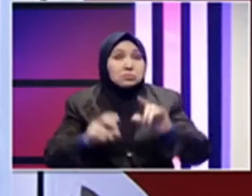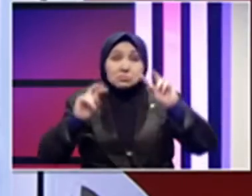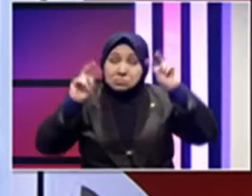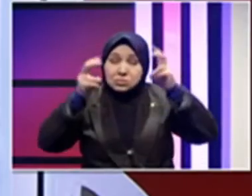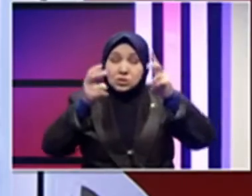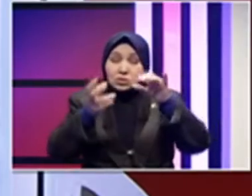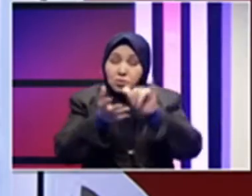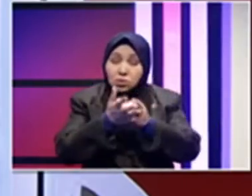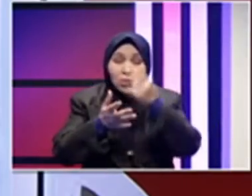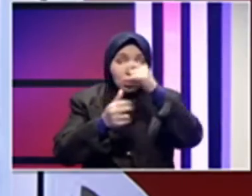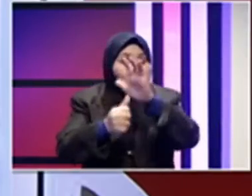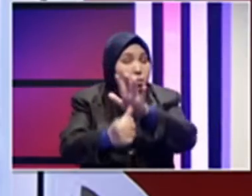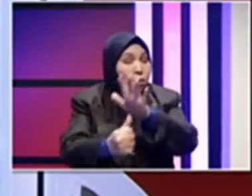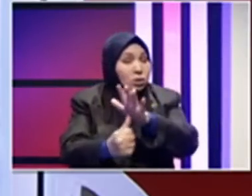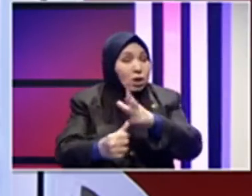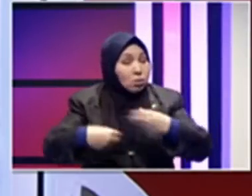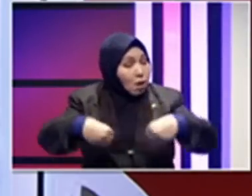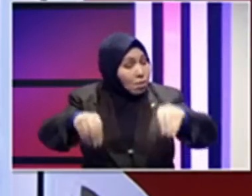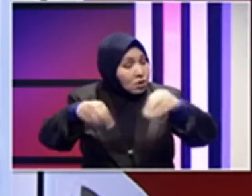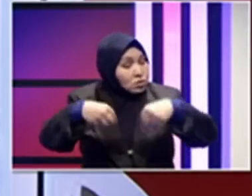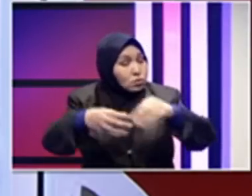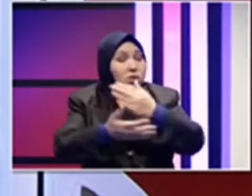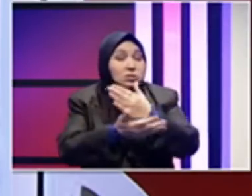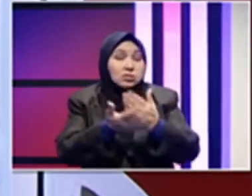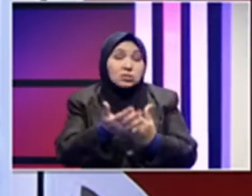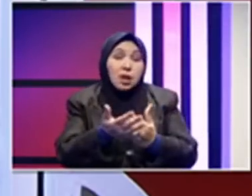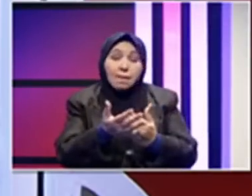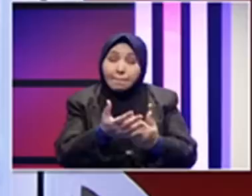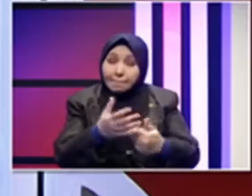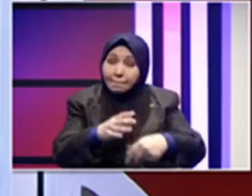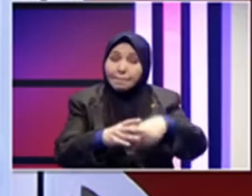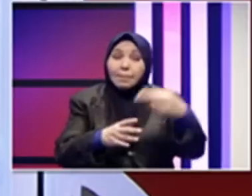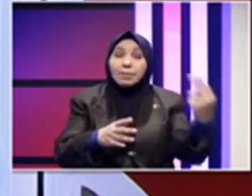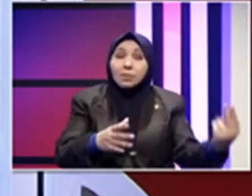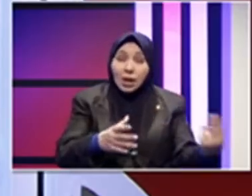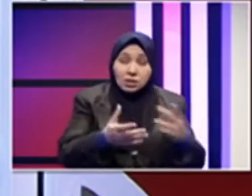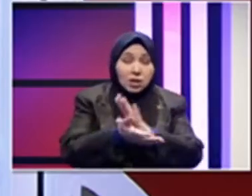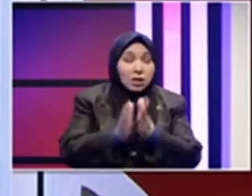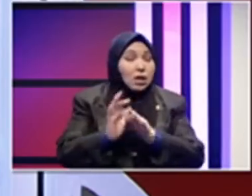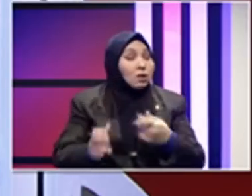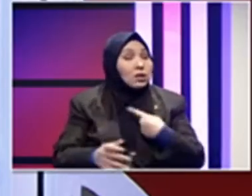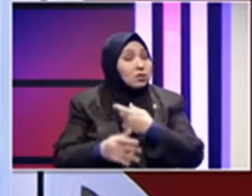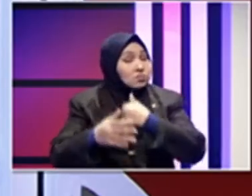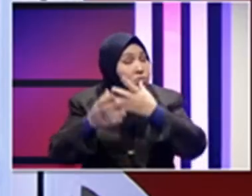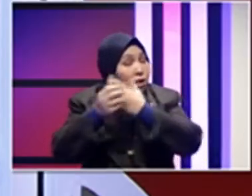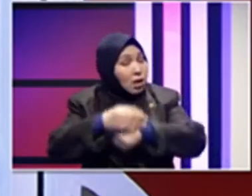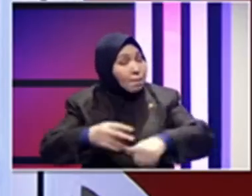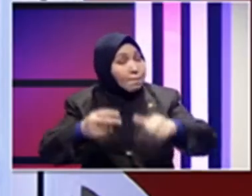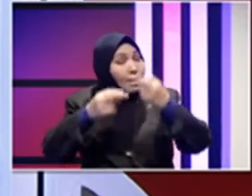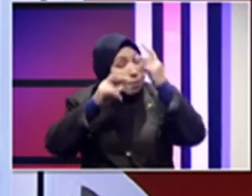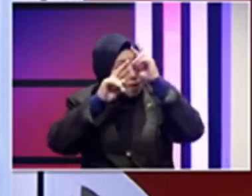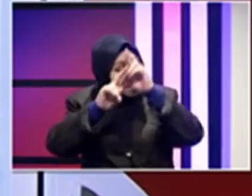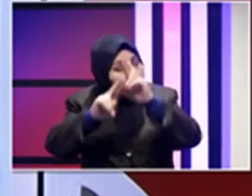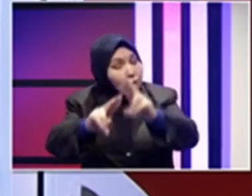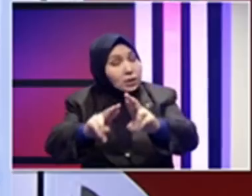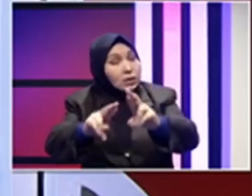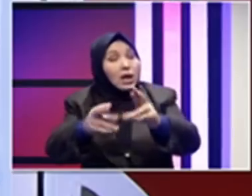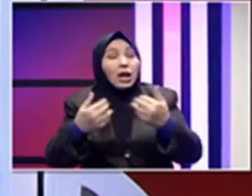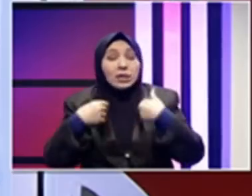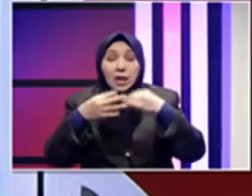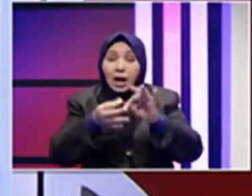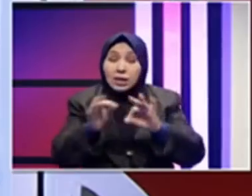mengutuk ataupun nak menjual sesuatu produk. Jadi bila kita dah dapat menghargai perkara ini, ada ayat